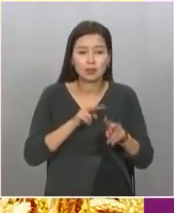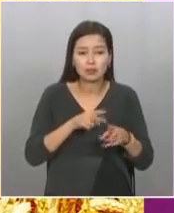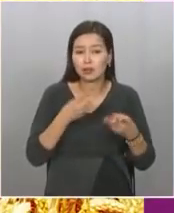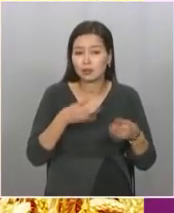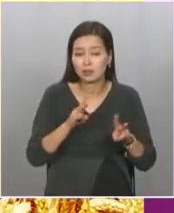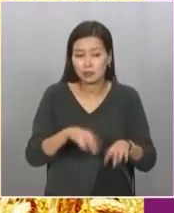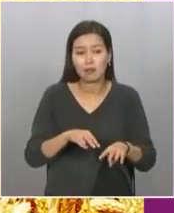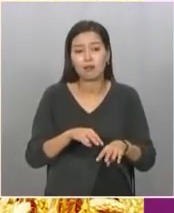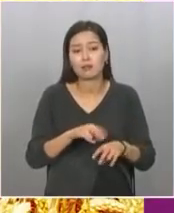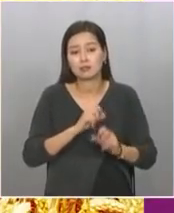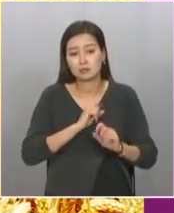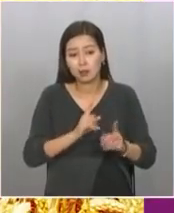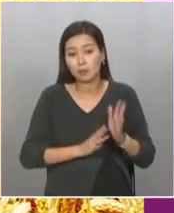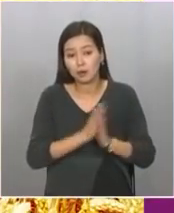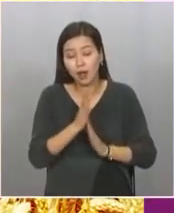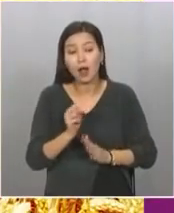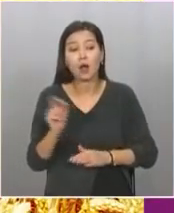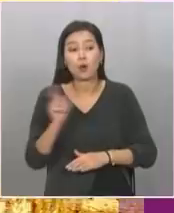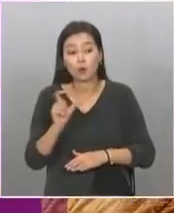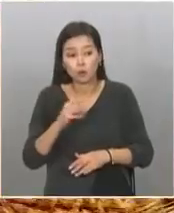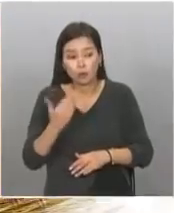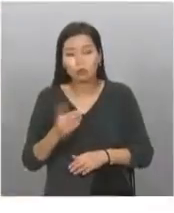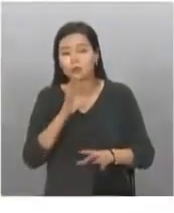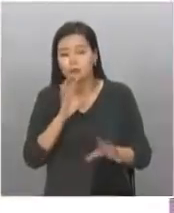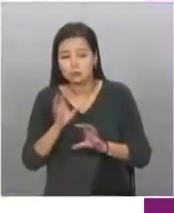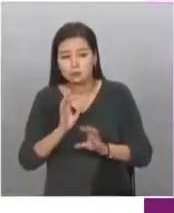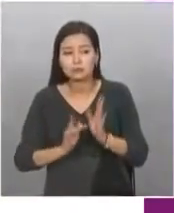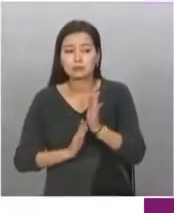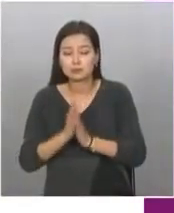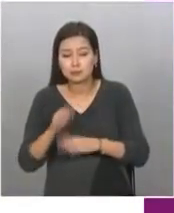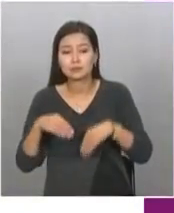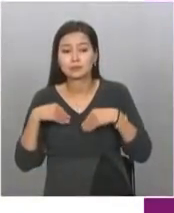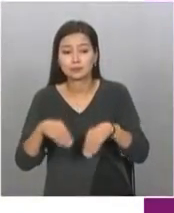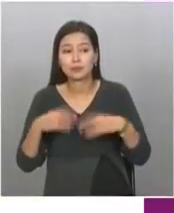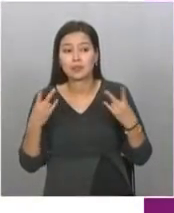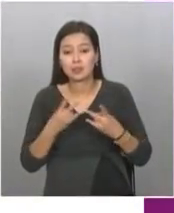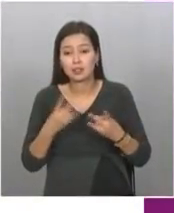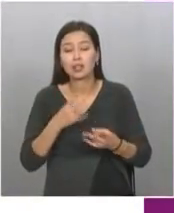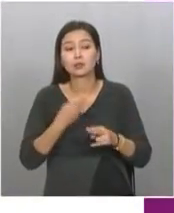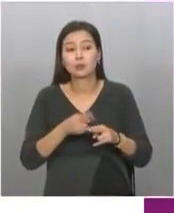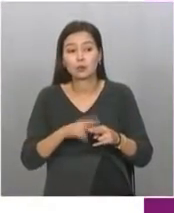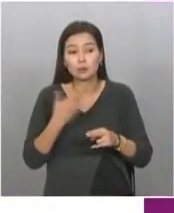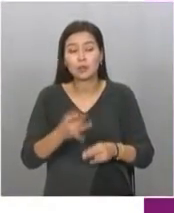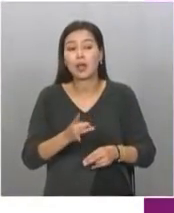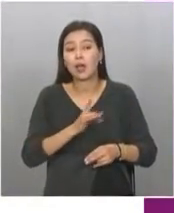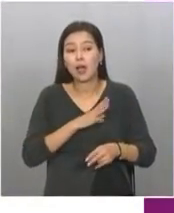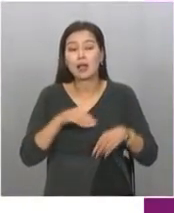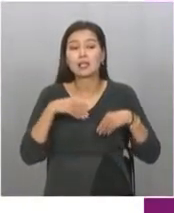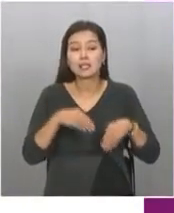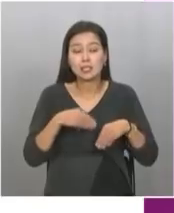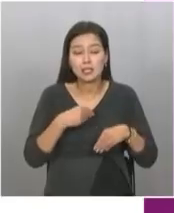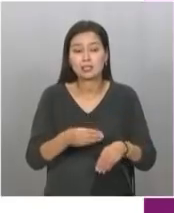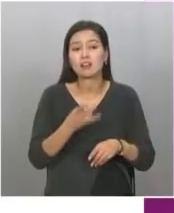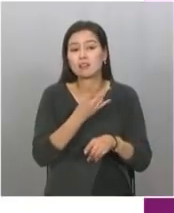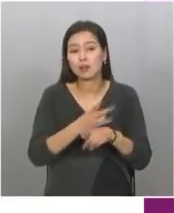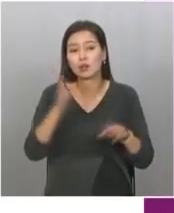көк егіс күтіп баптауды қажет етеді. Дегенмен, ақ егіске зиян келтіретін